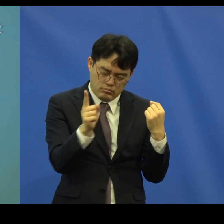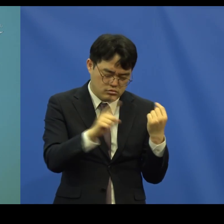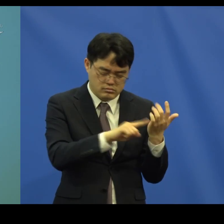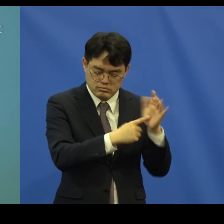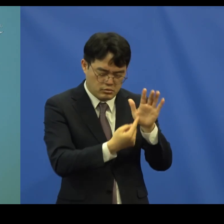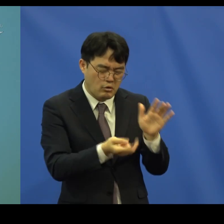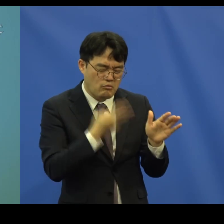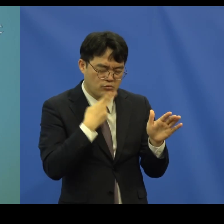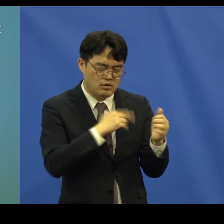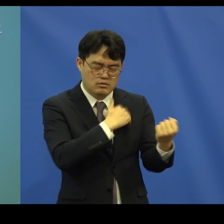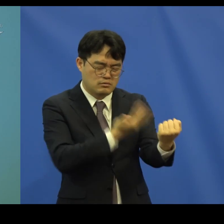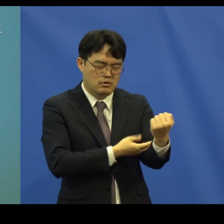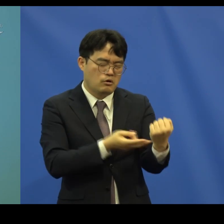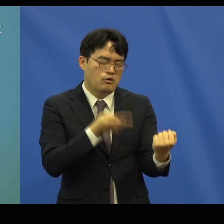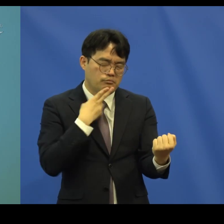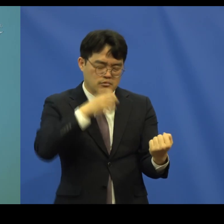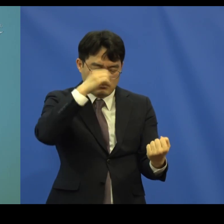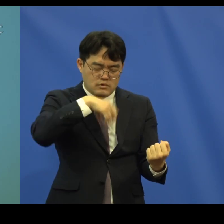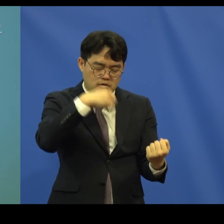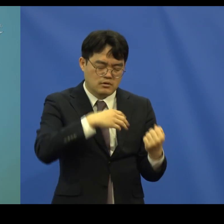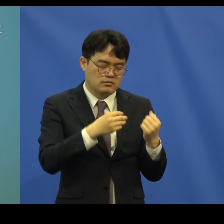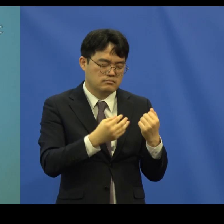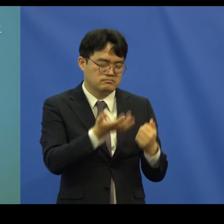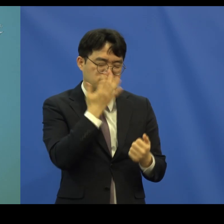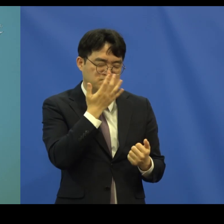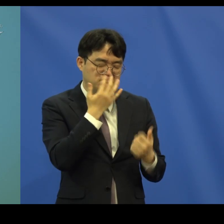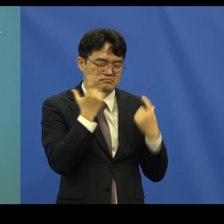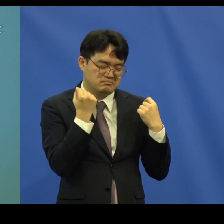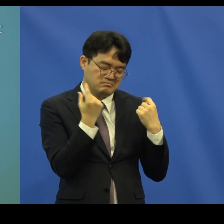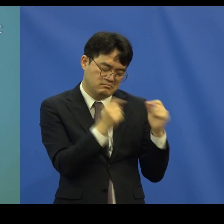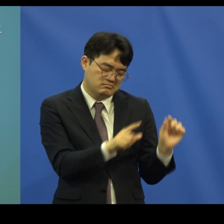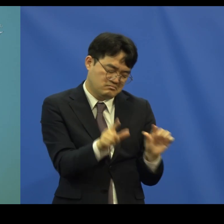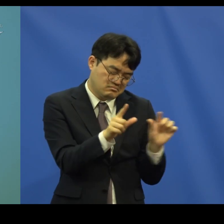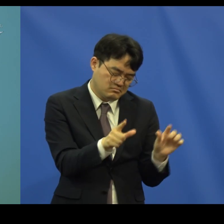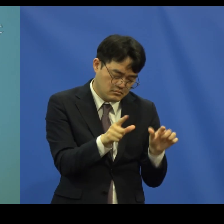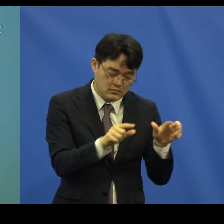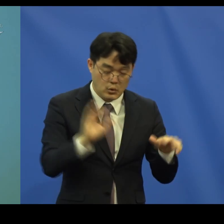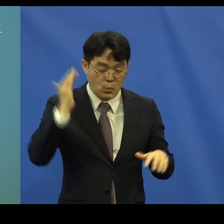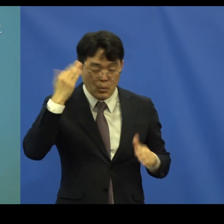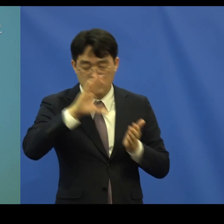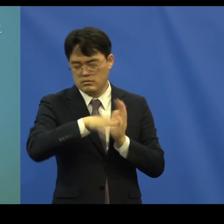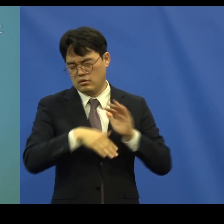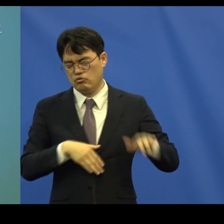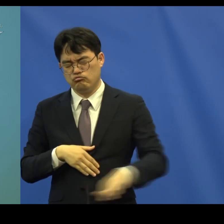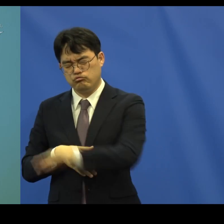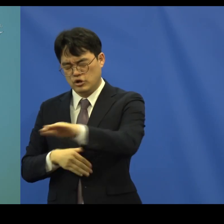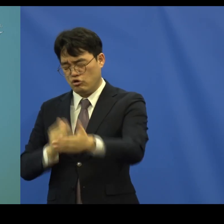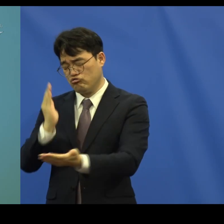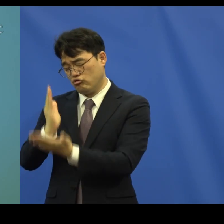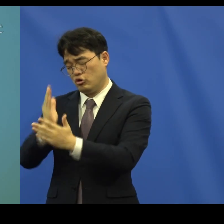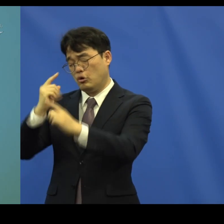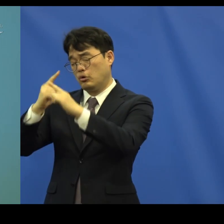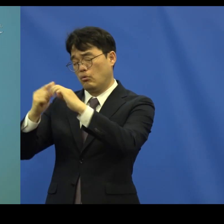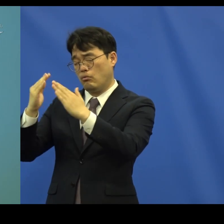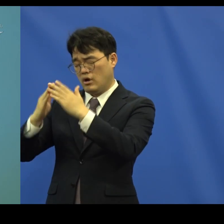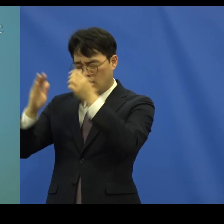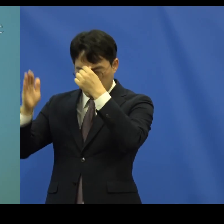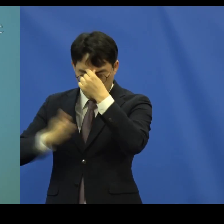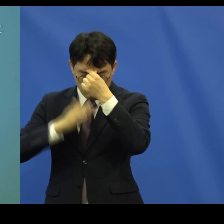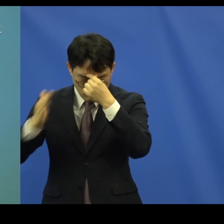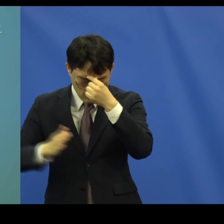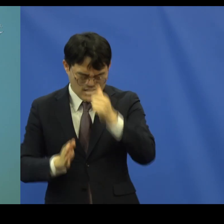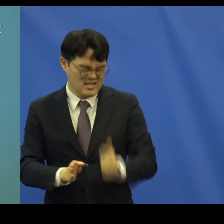살아있다라고 얘기하기가 어려운 무기력한 그리스도인들이 많은 이 시대, 사랑하는 우리 수영록의 우리 성도들이